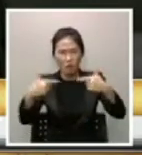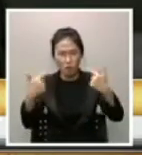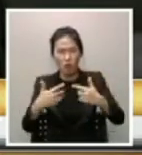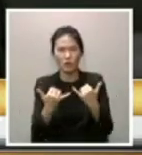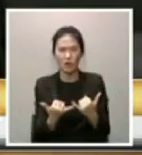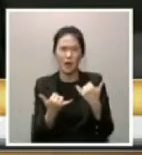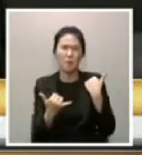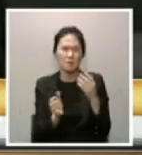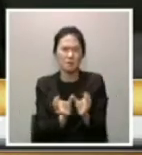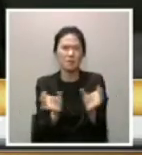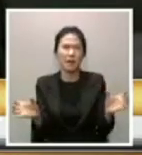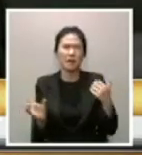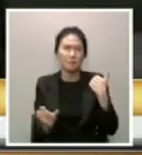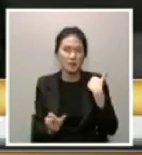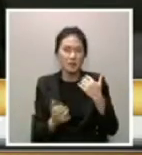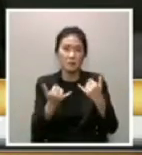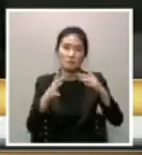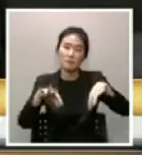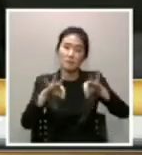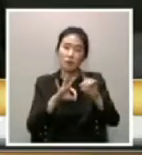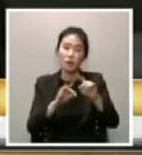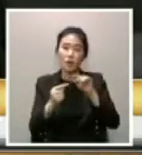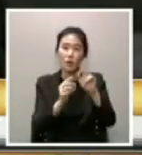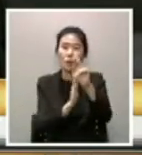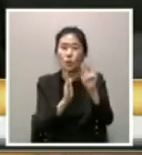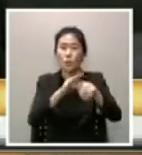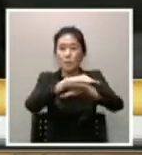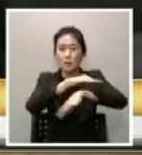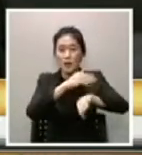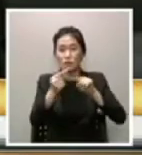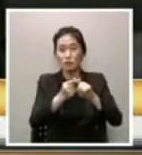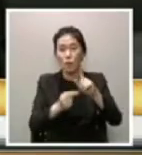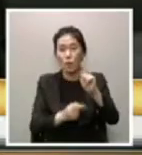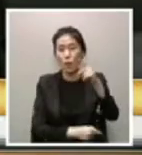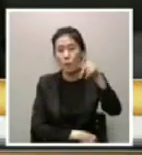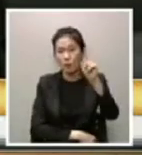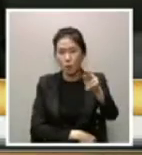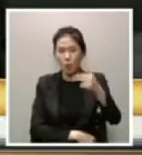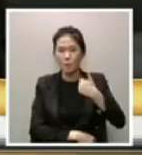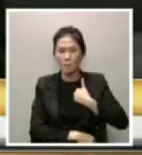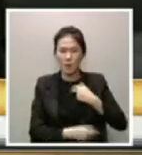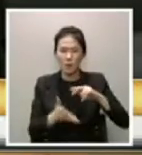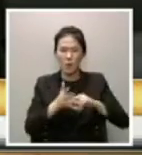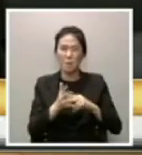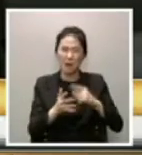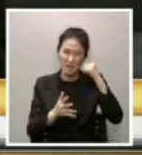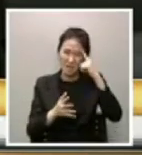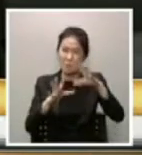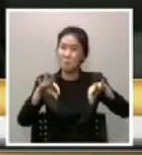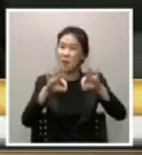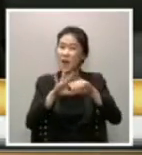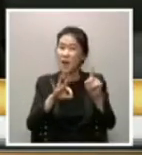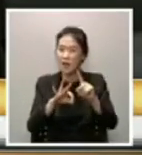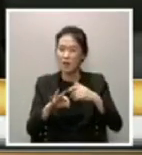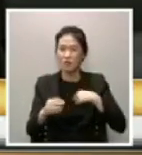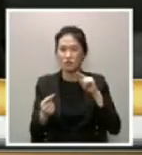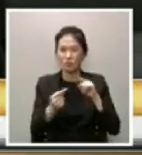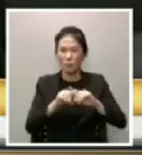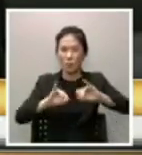นี้ซึ่งก็ล้วนไปตามกฎขั้นพื้นฐานของการปกครองครับนั่นคือยุยงให้แตกแยกแบ่งแยกและปกคร